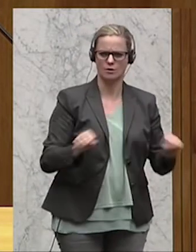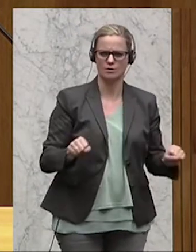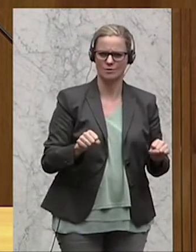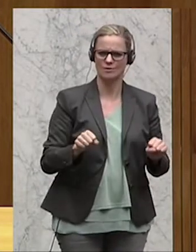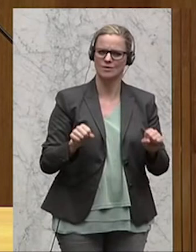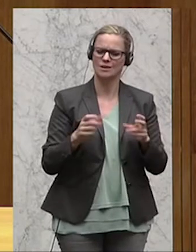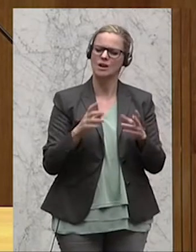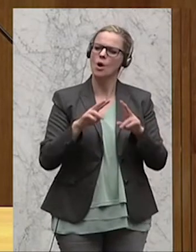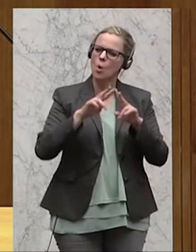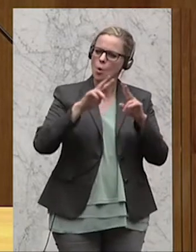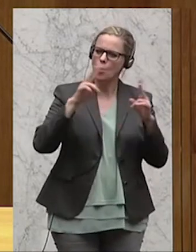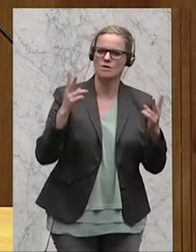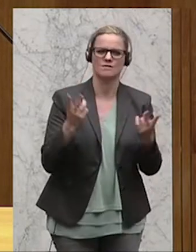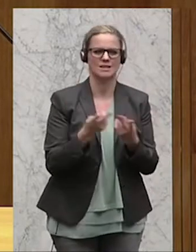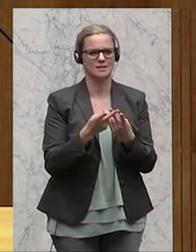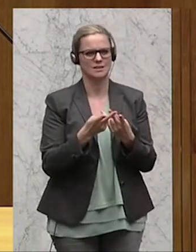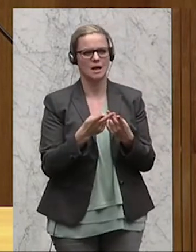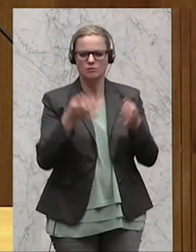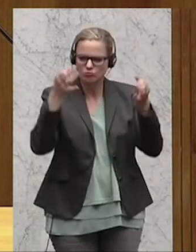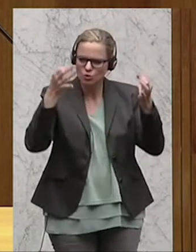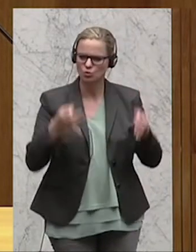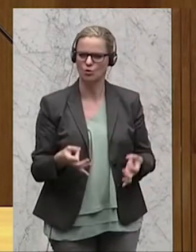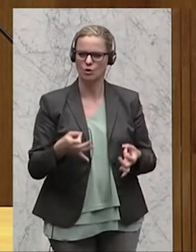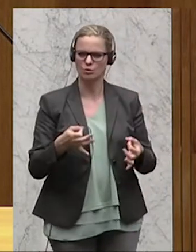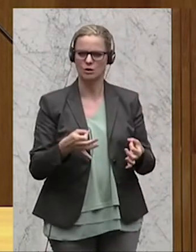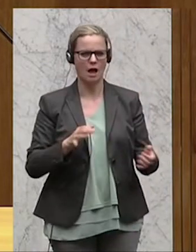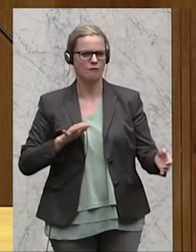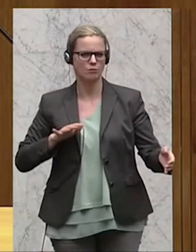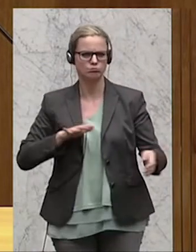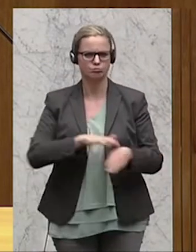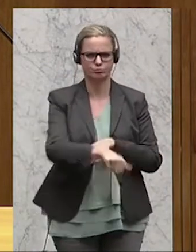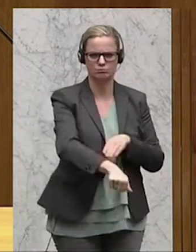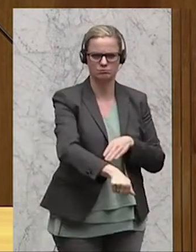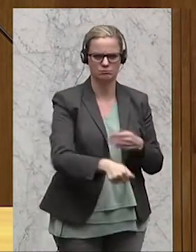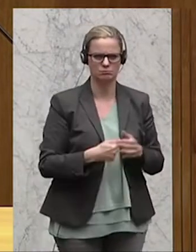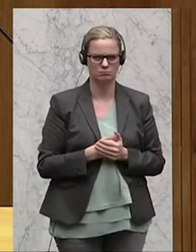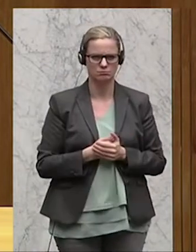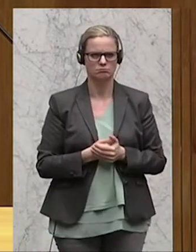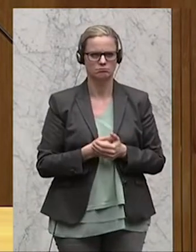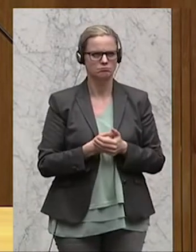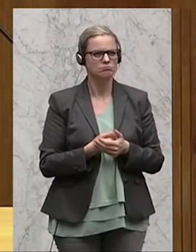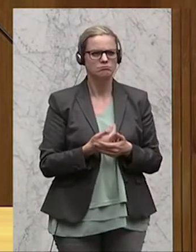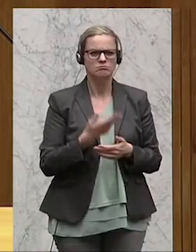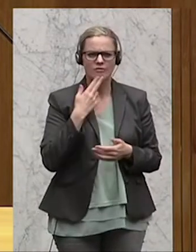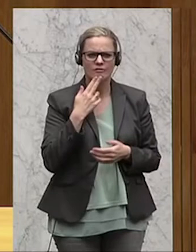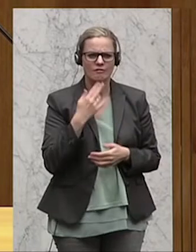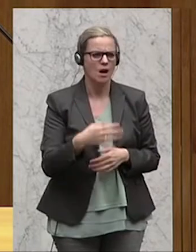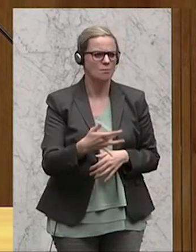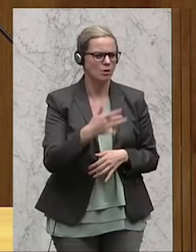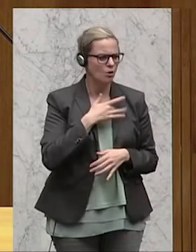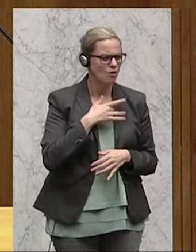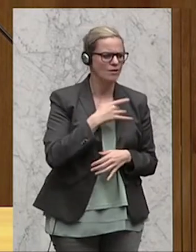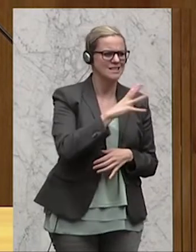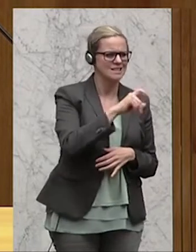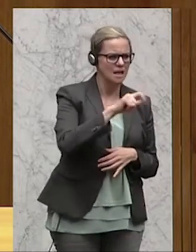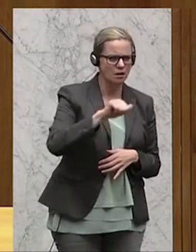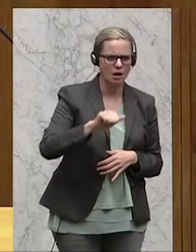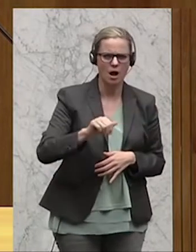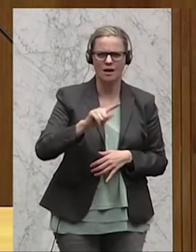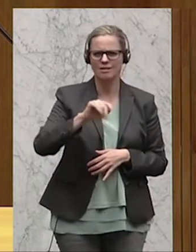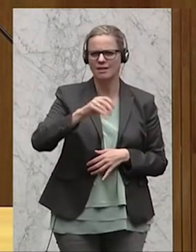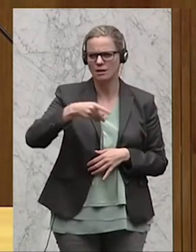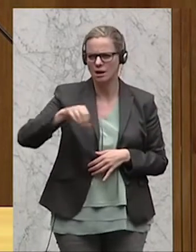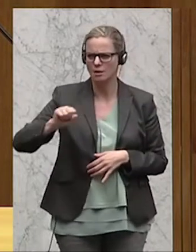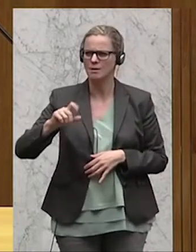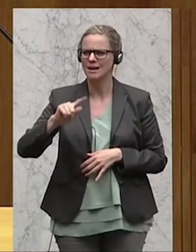mit universeller Gültigkeit, drüber gefahren werden soll. Das betrifft CETA, das betrifft TTIP, das betrifft